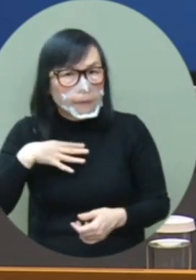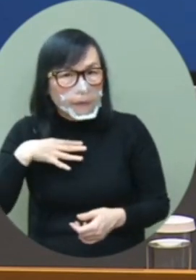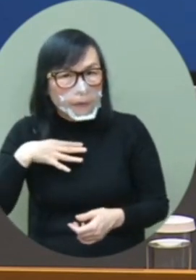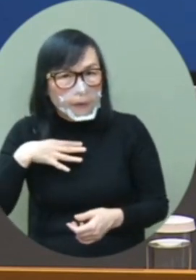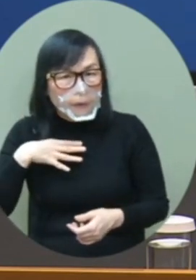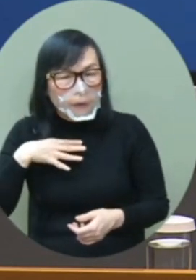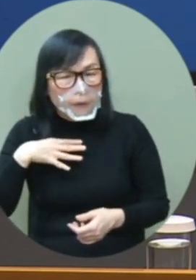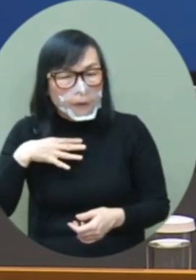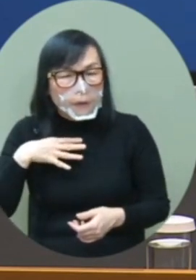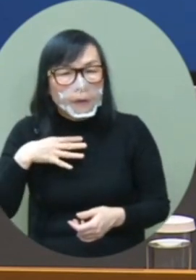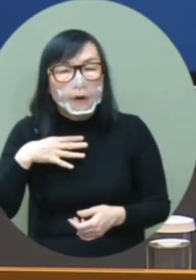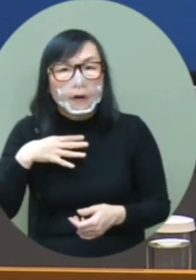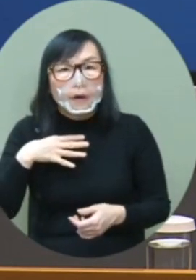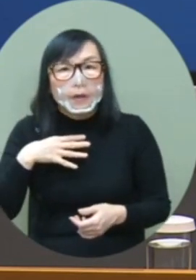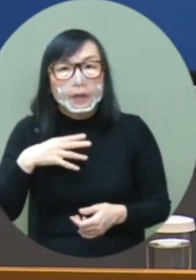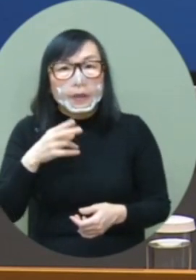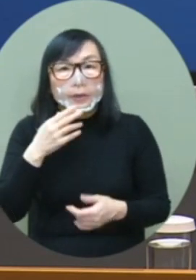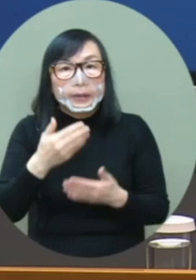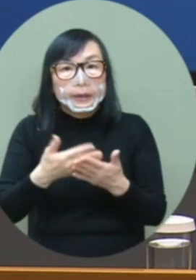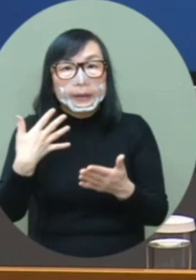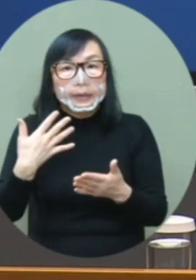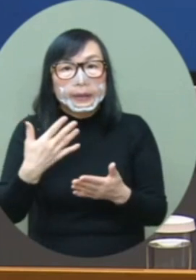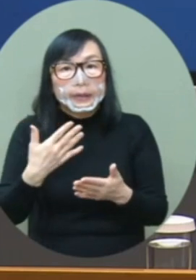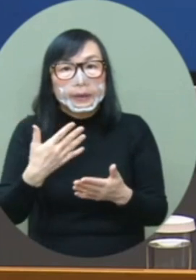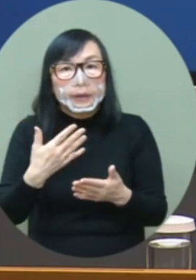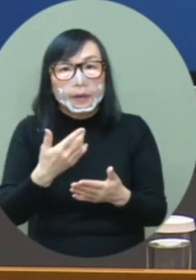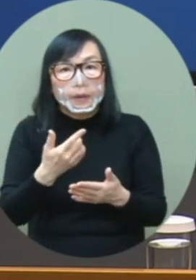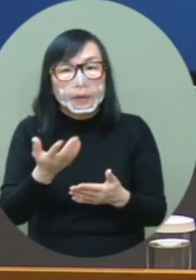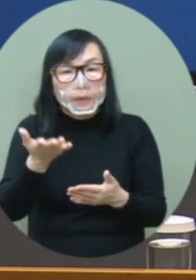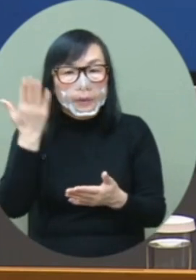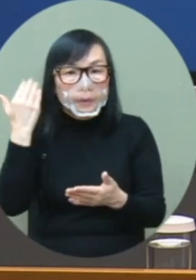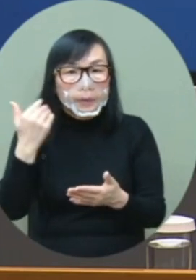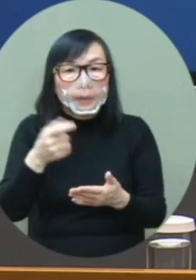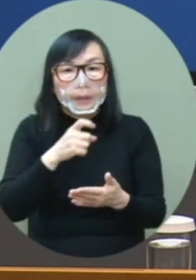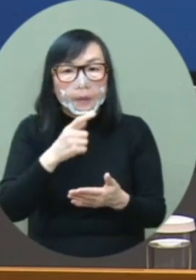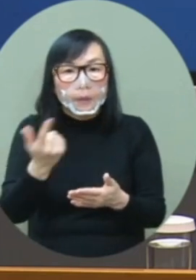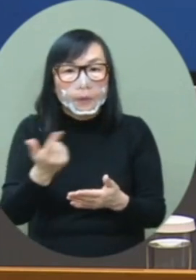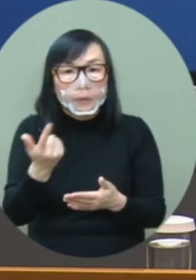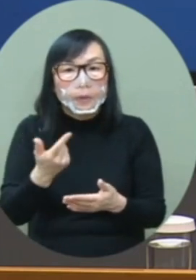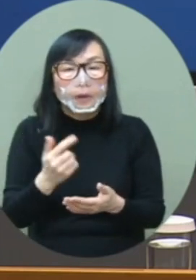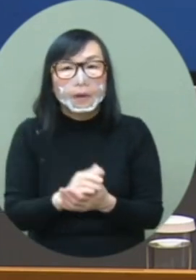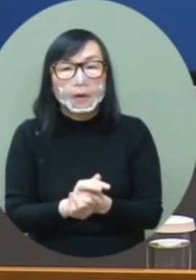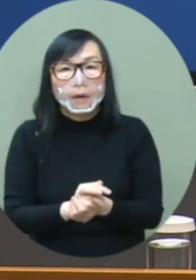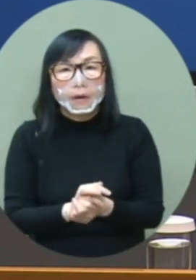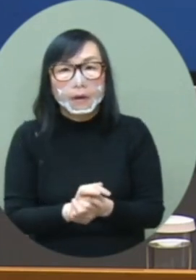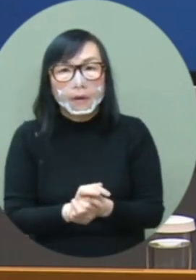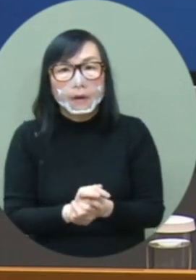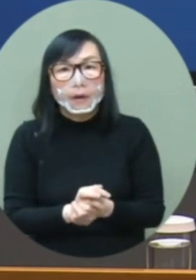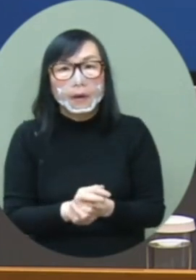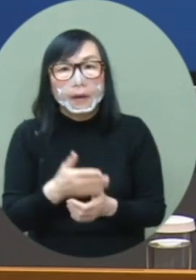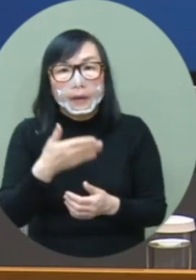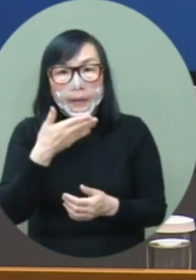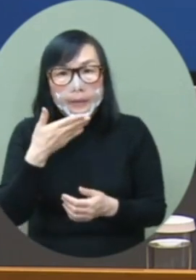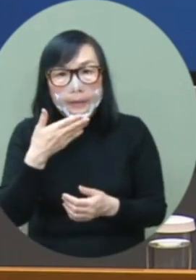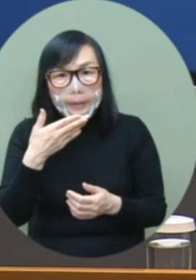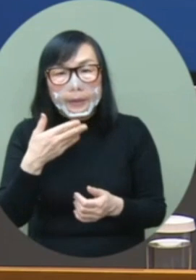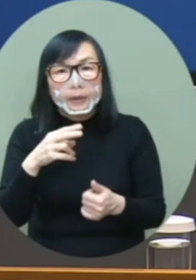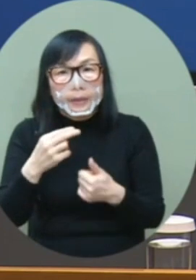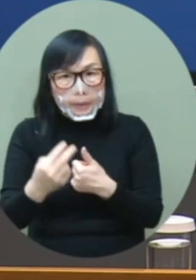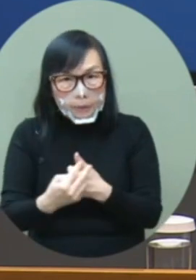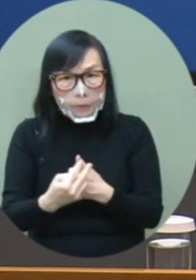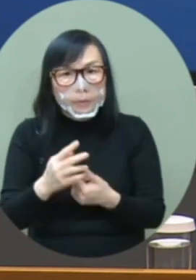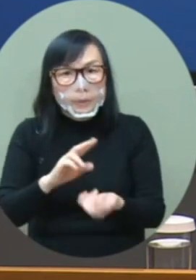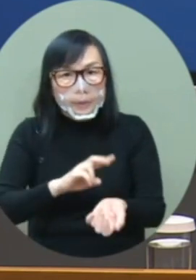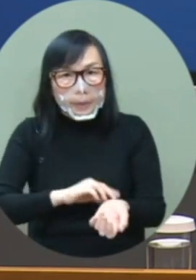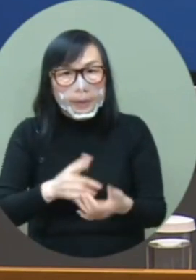都係由譬如話之前有幾波或者揼波早期都比較多，相對上比較年青可以照顧自己病人咧，